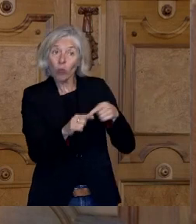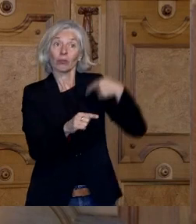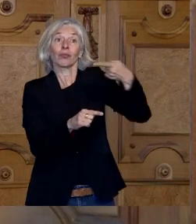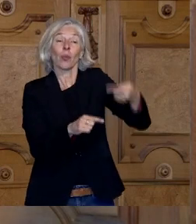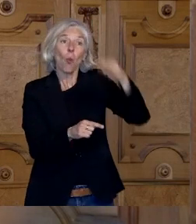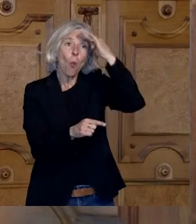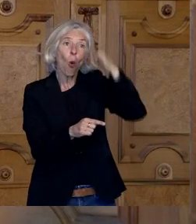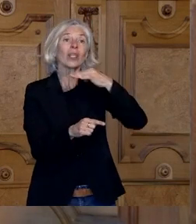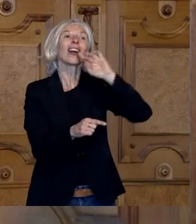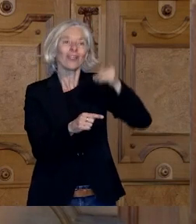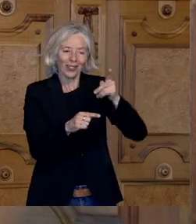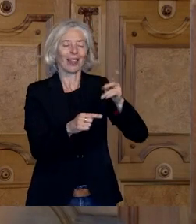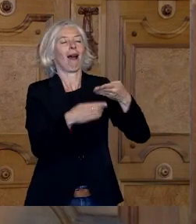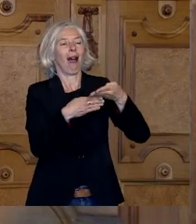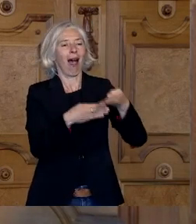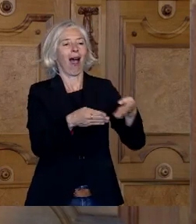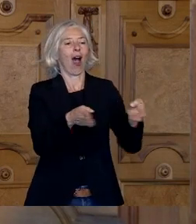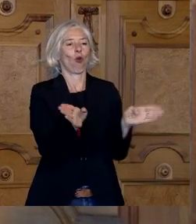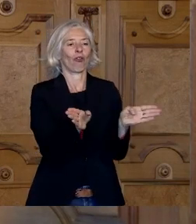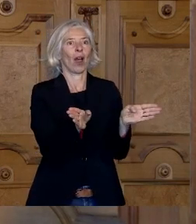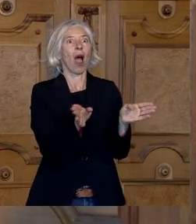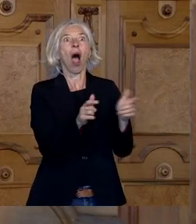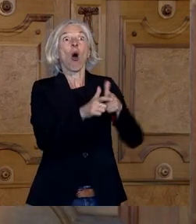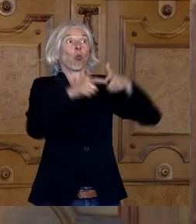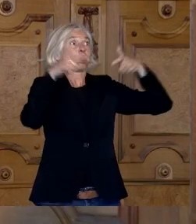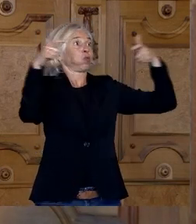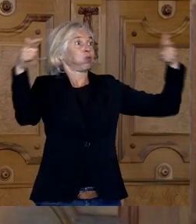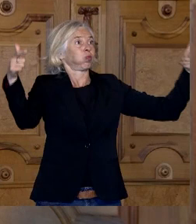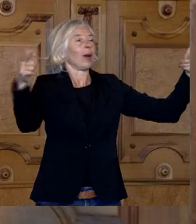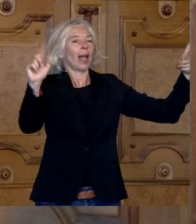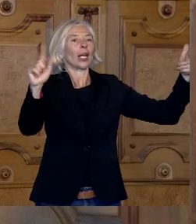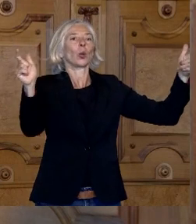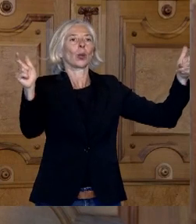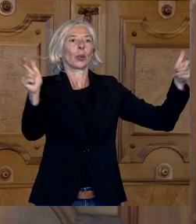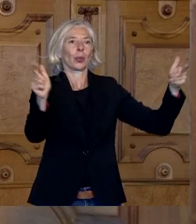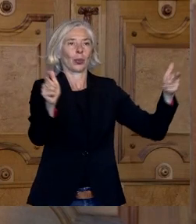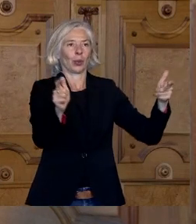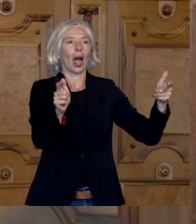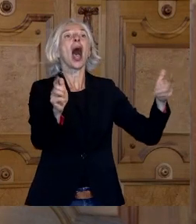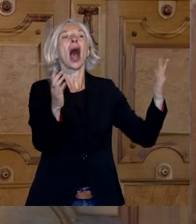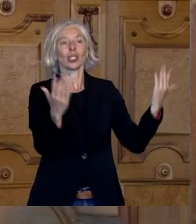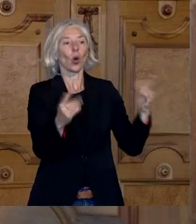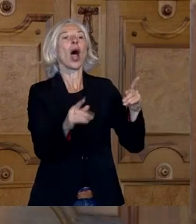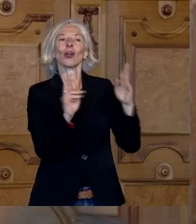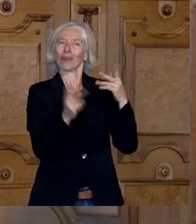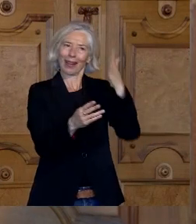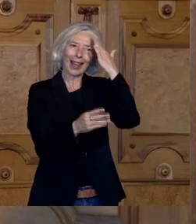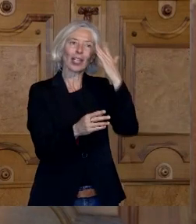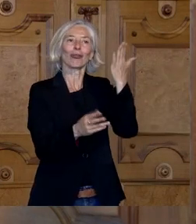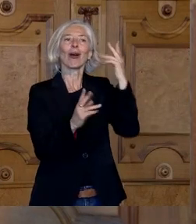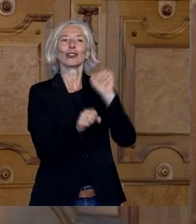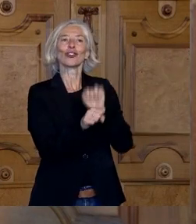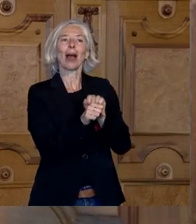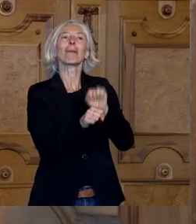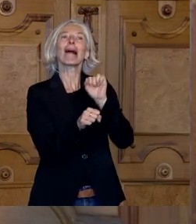geöffnet werden, im kleineren Rahmen natürlich. Also Sie werden dort keine Zeitung lesen können, die Kinder werden dort nicht in Ruhe